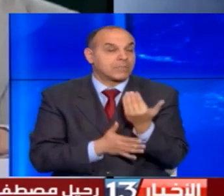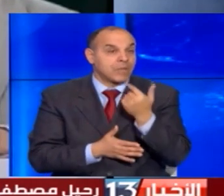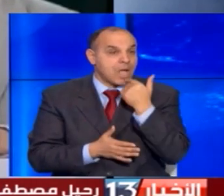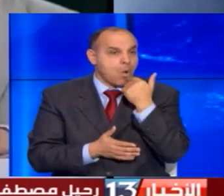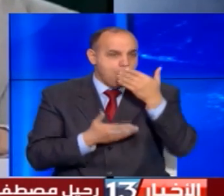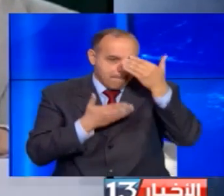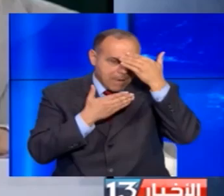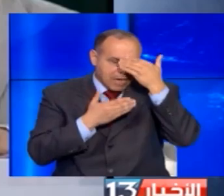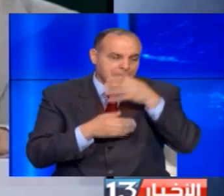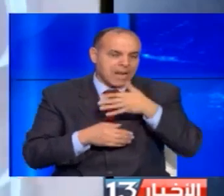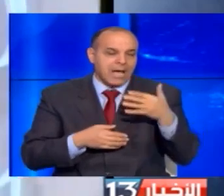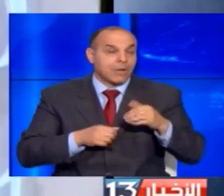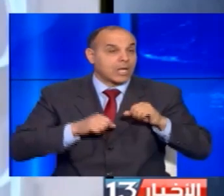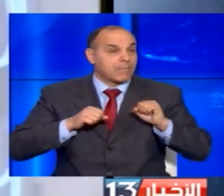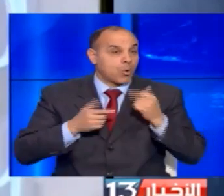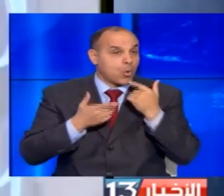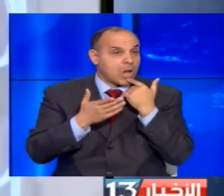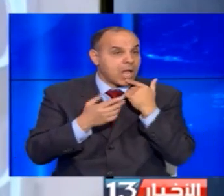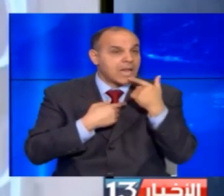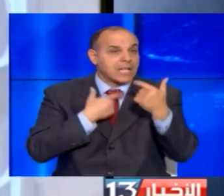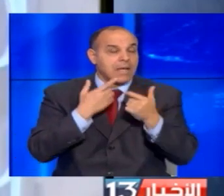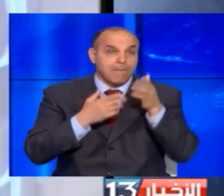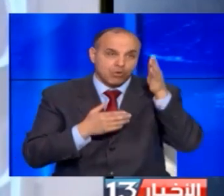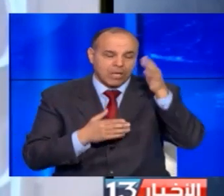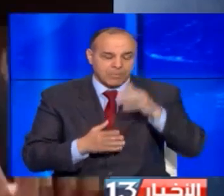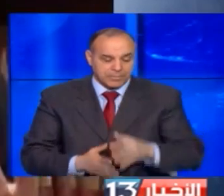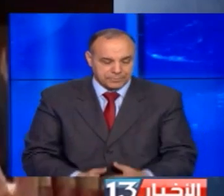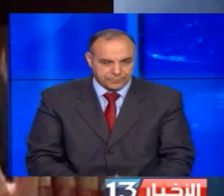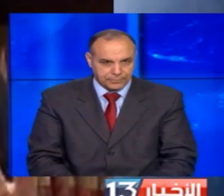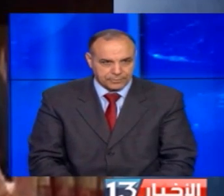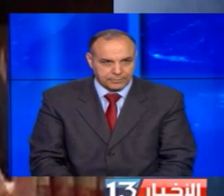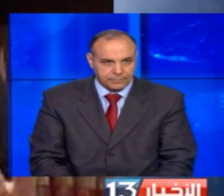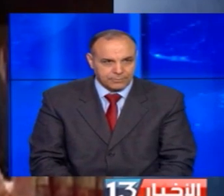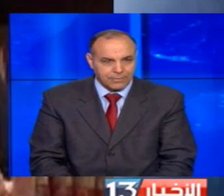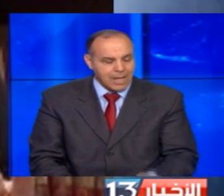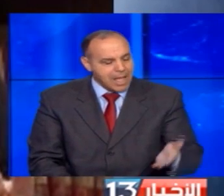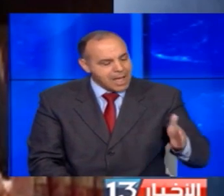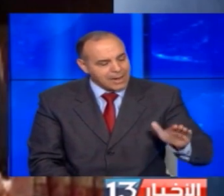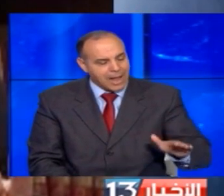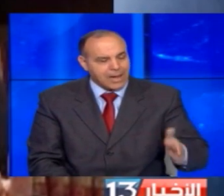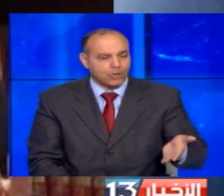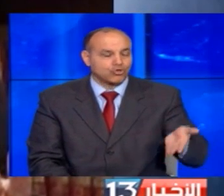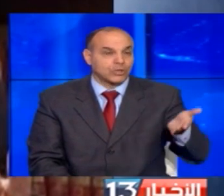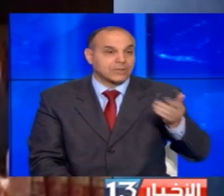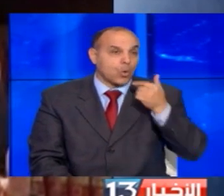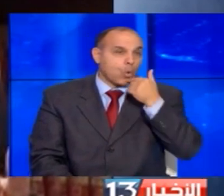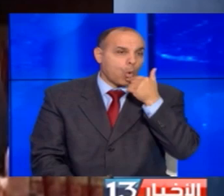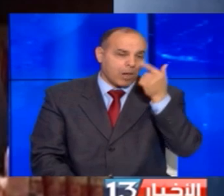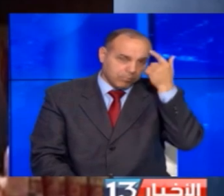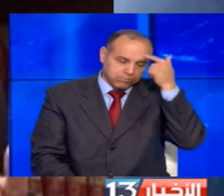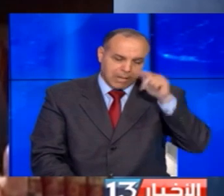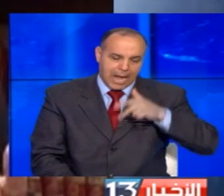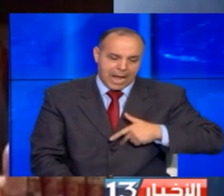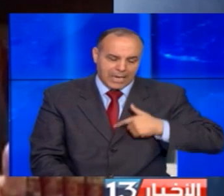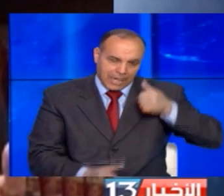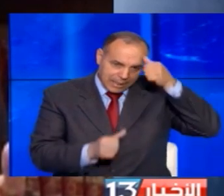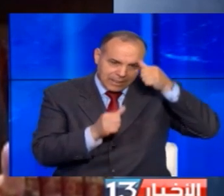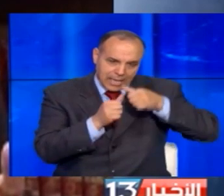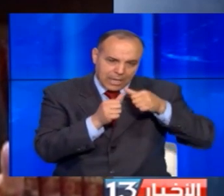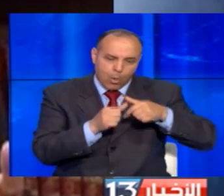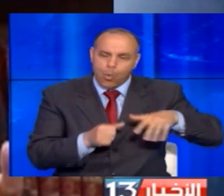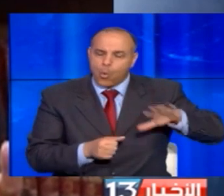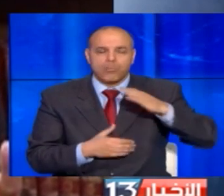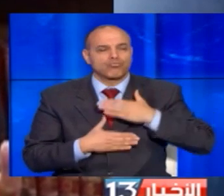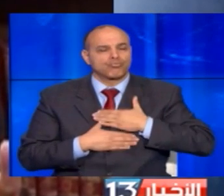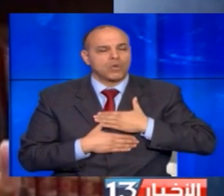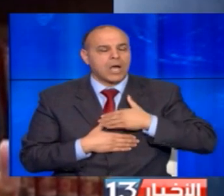والمغرب العربي الكبير نداء المستقبل. رحل الفيلالي لكنه سيبقى حيا في ذاكرة كل من